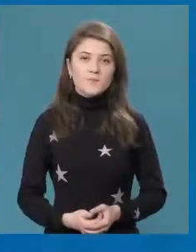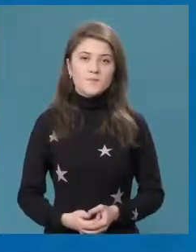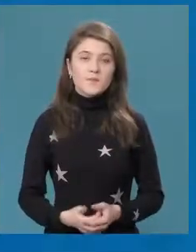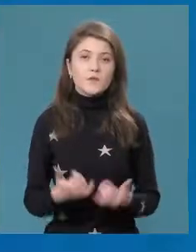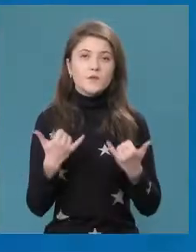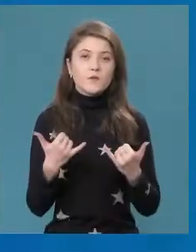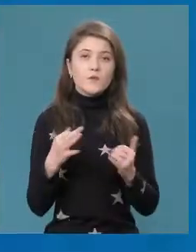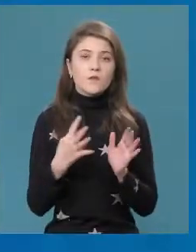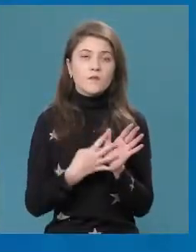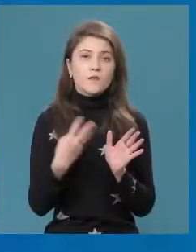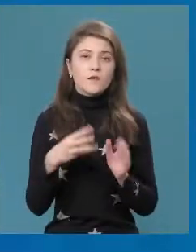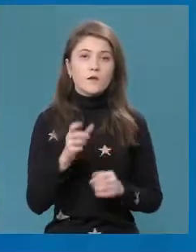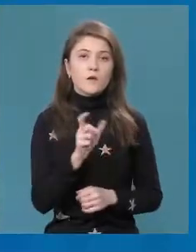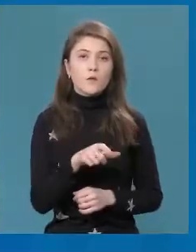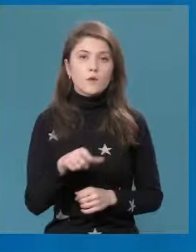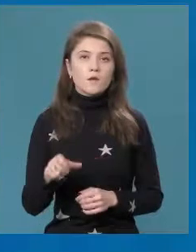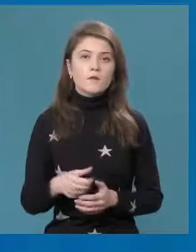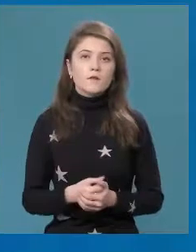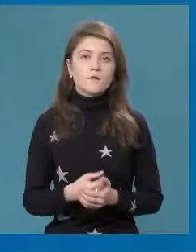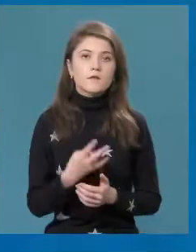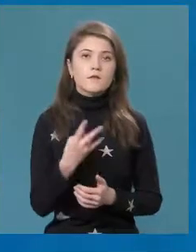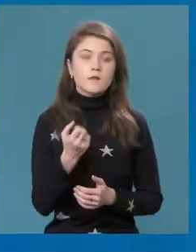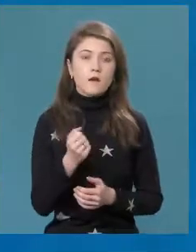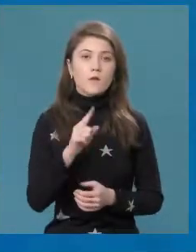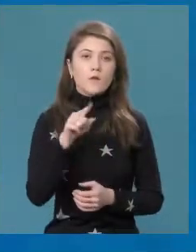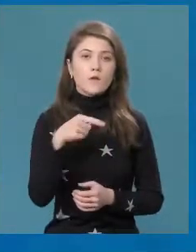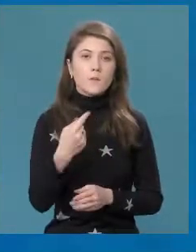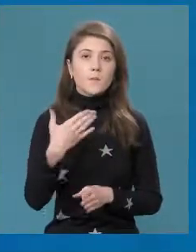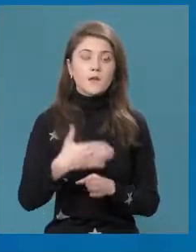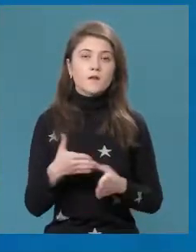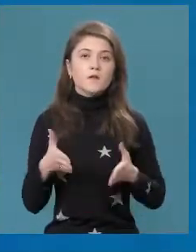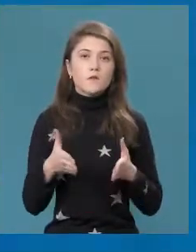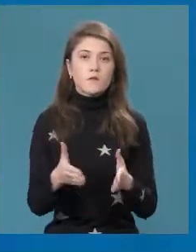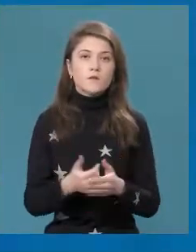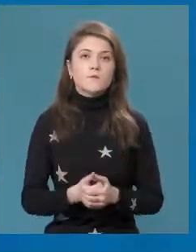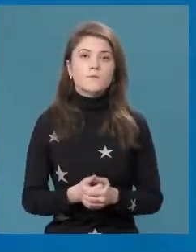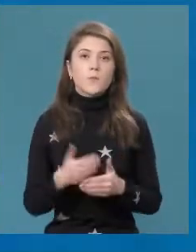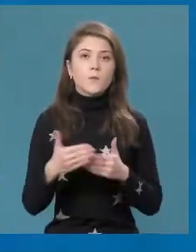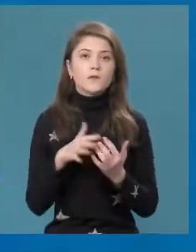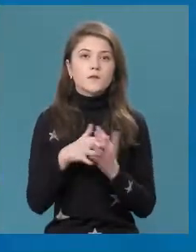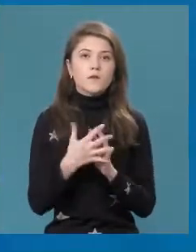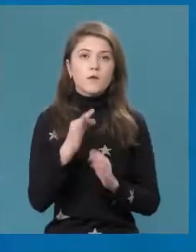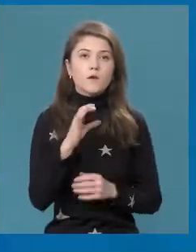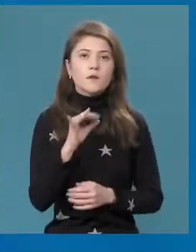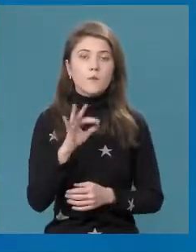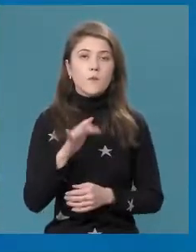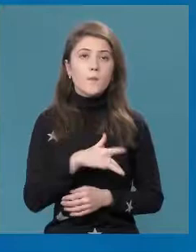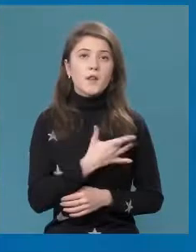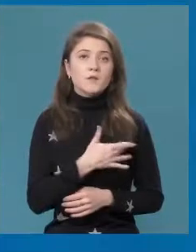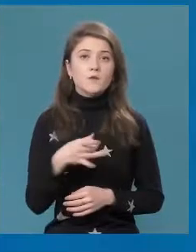Сьогодні о 9:30 люди на годину перекрили дорогу у Виступовичі, Могилі-Подільській, поблизу села Осикова Бердичівського